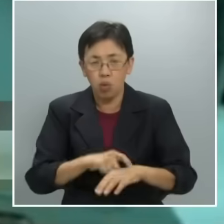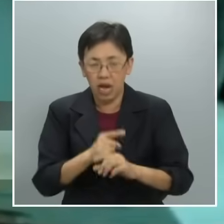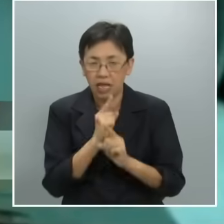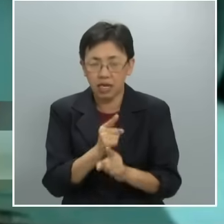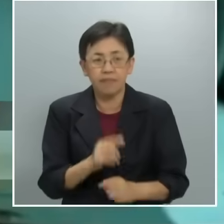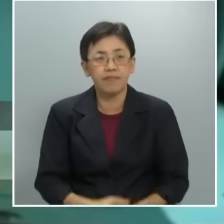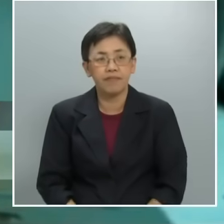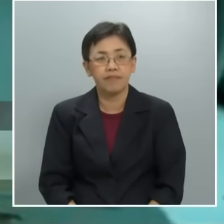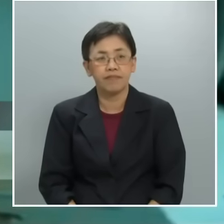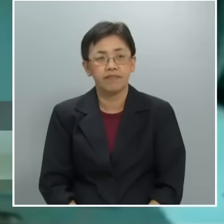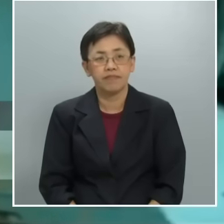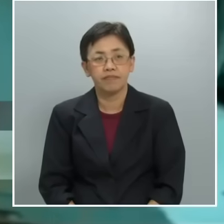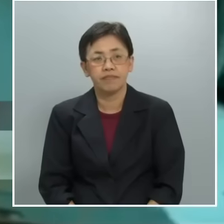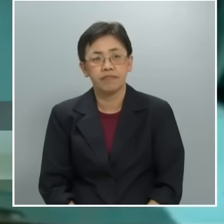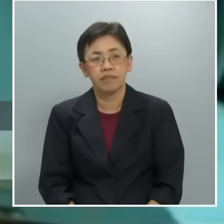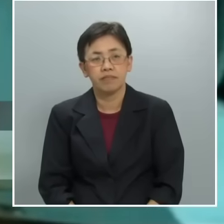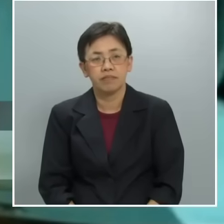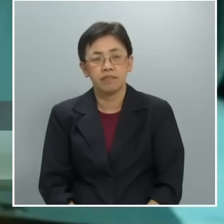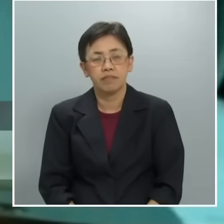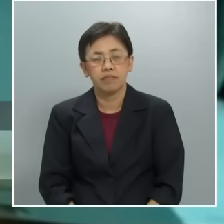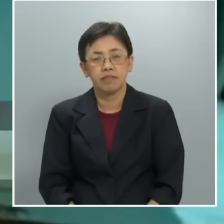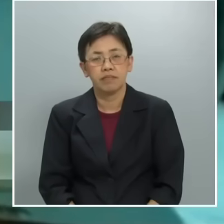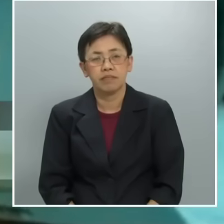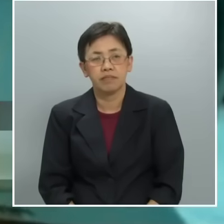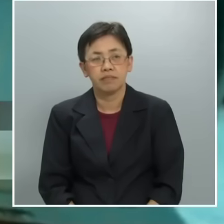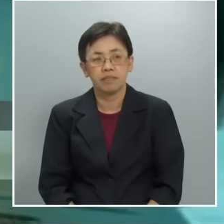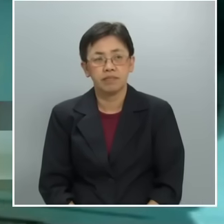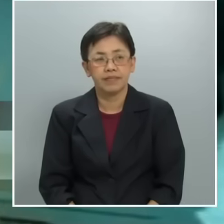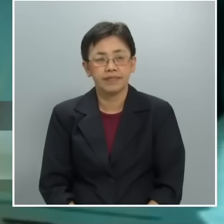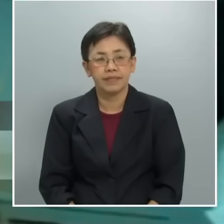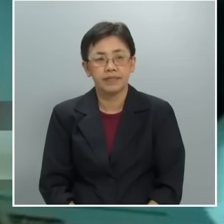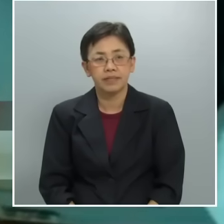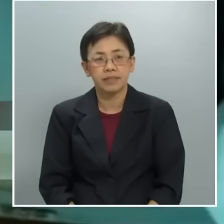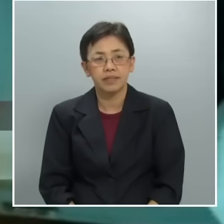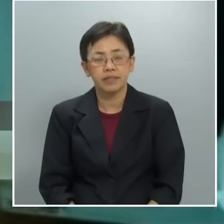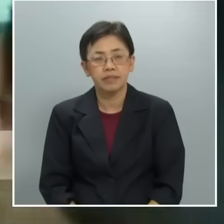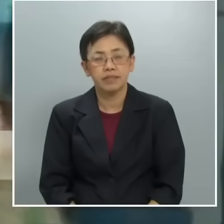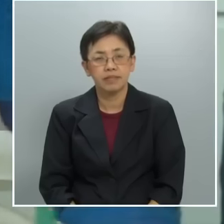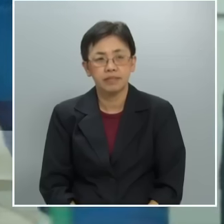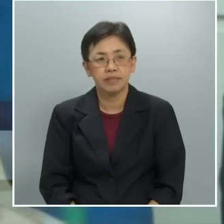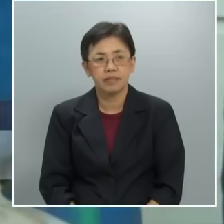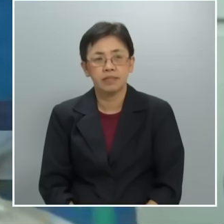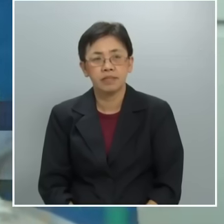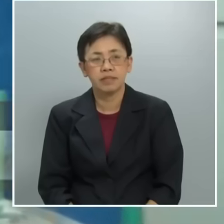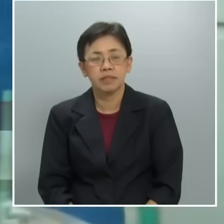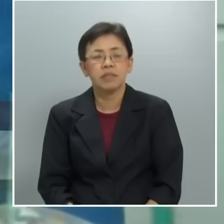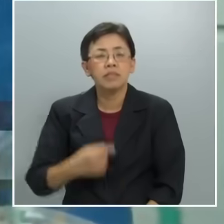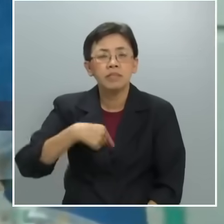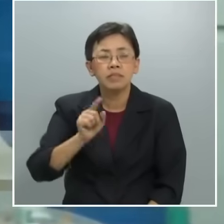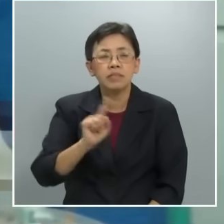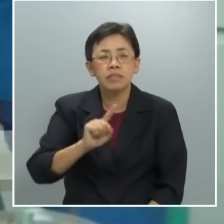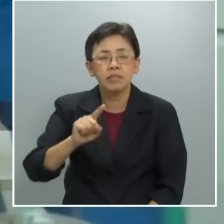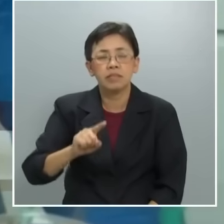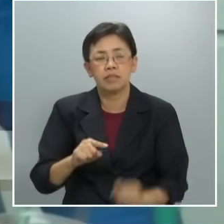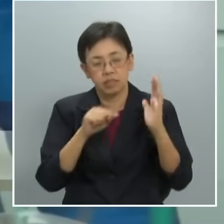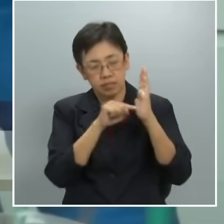ไปเมื่อปีที่แล้ว ให้ดูบางช่วงบางตอนเพราะนี่เป็นการเดินทางไปในพื้นที่เขตเศรษฐกิจพิเศษ